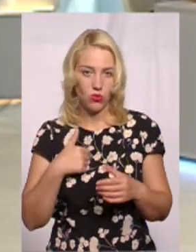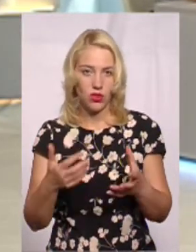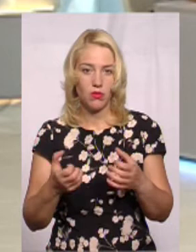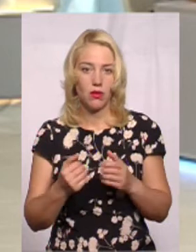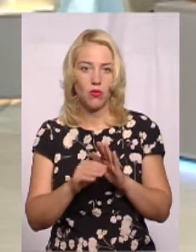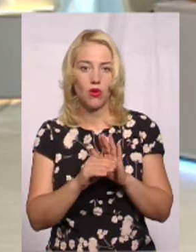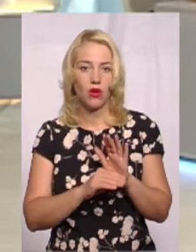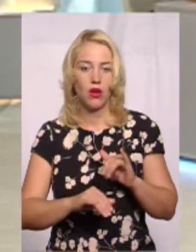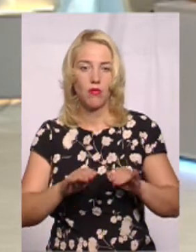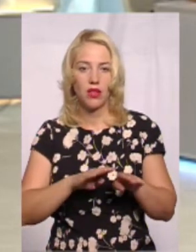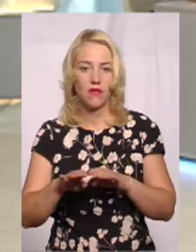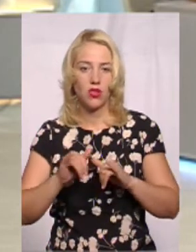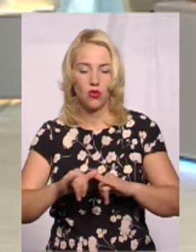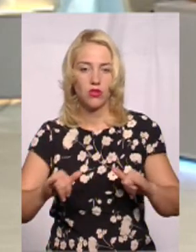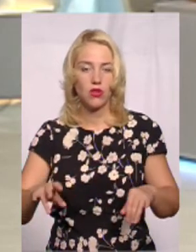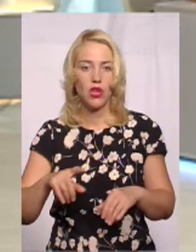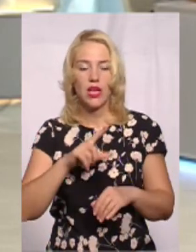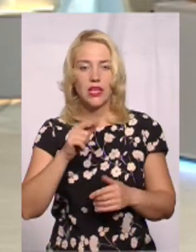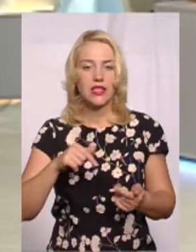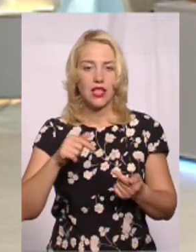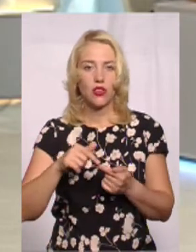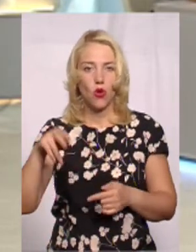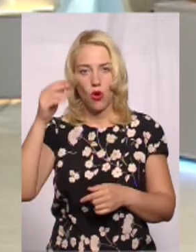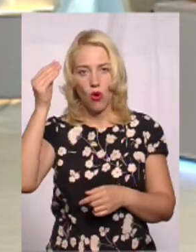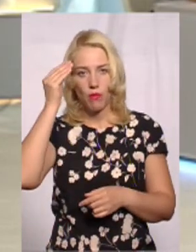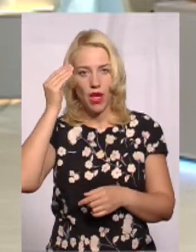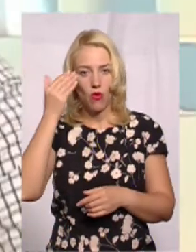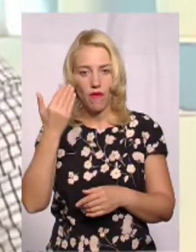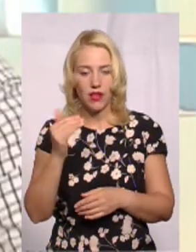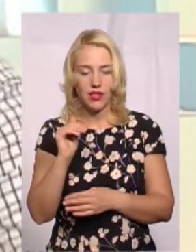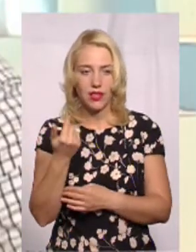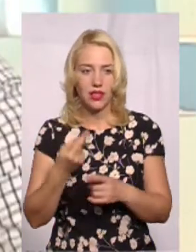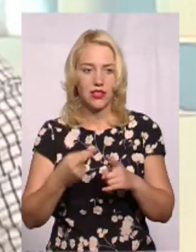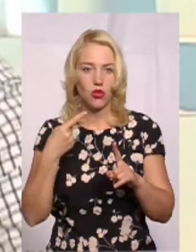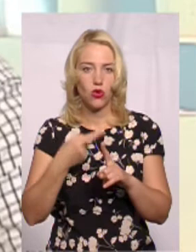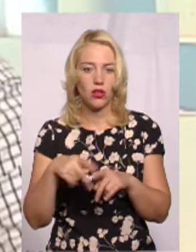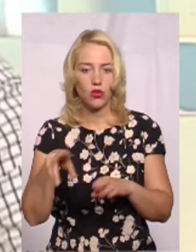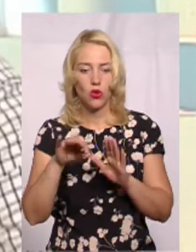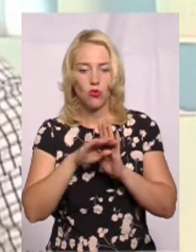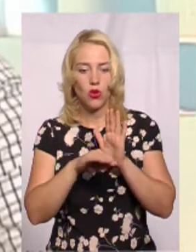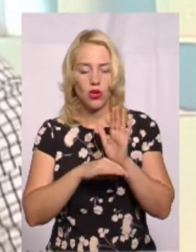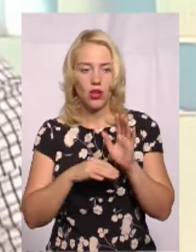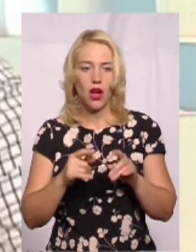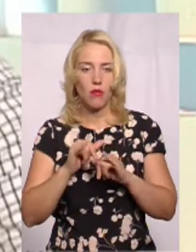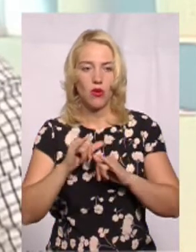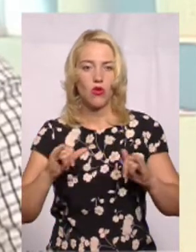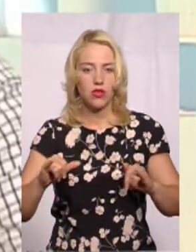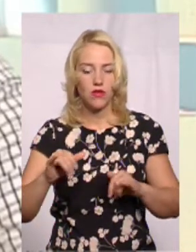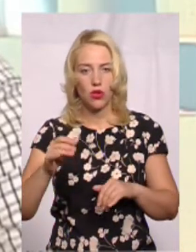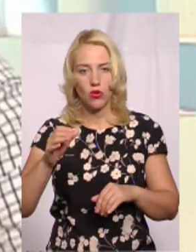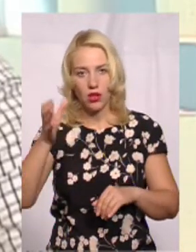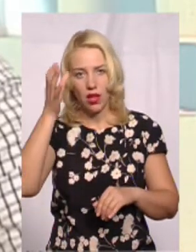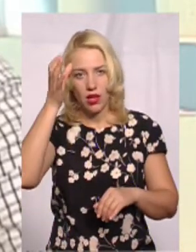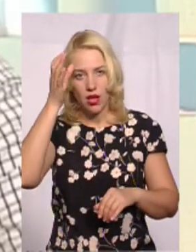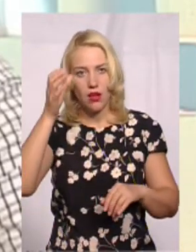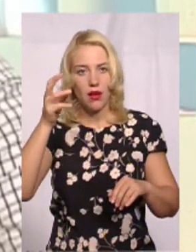розвитку здібностей та обдарувань дитини. Це додаток до програми розвитку освіти Хмельниччини. І згідно цієї програми ми